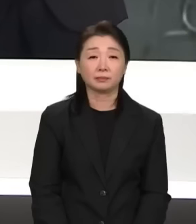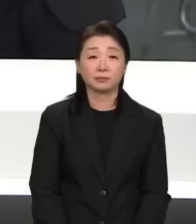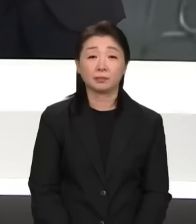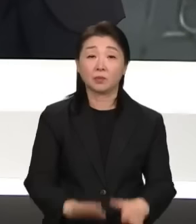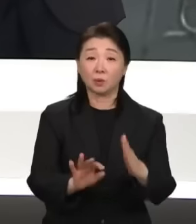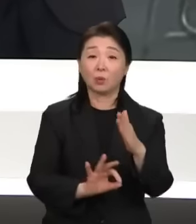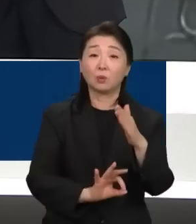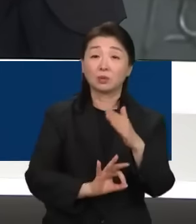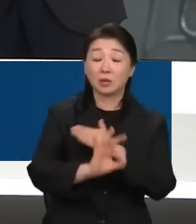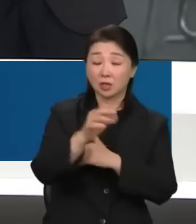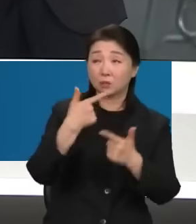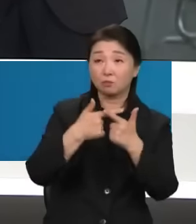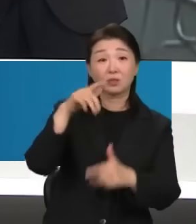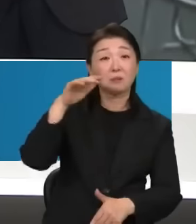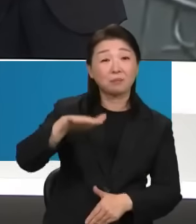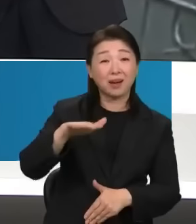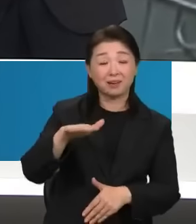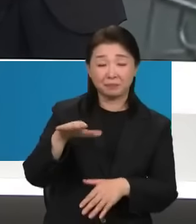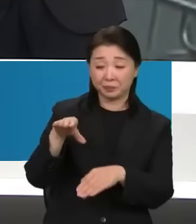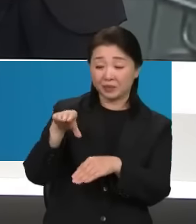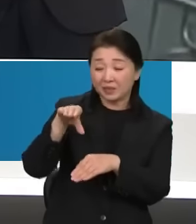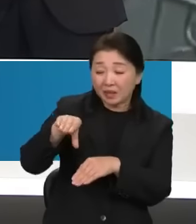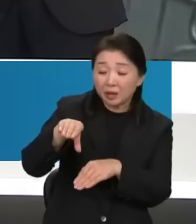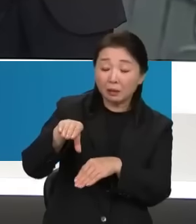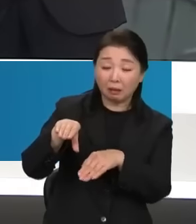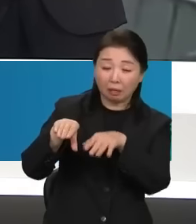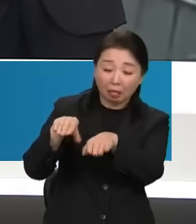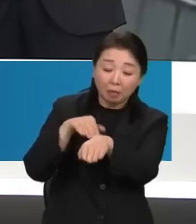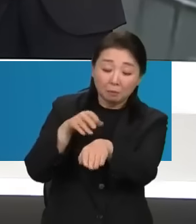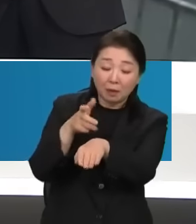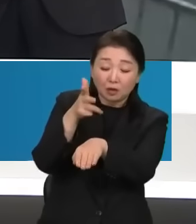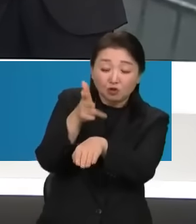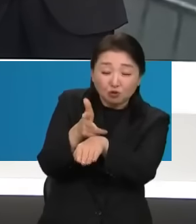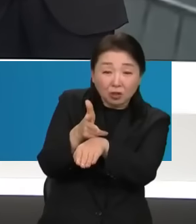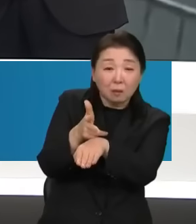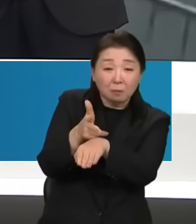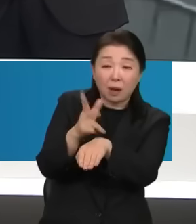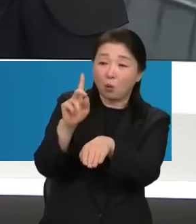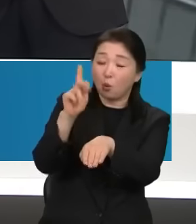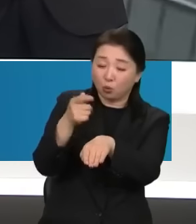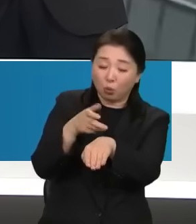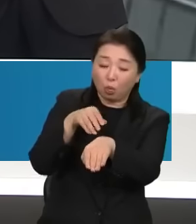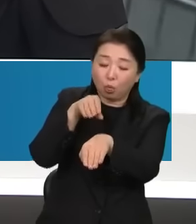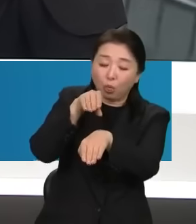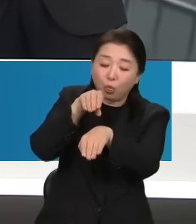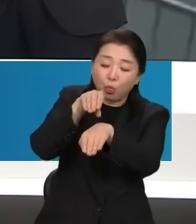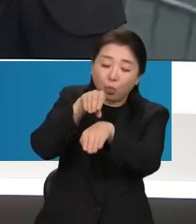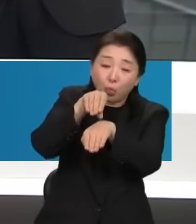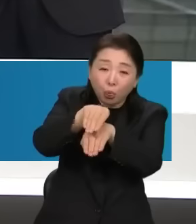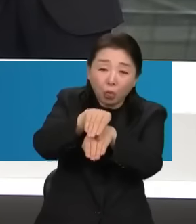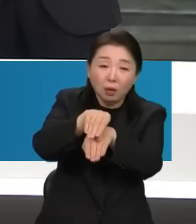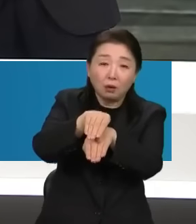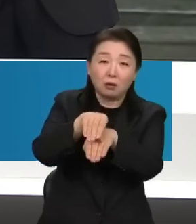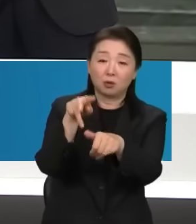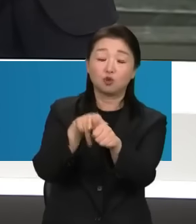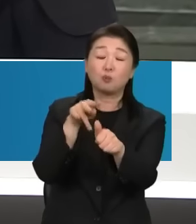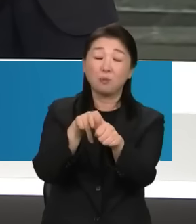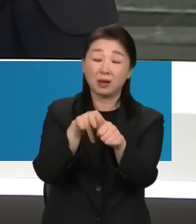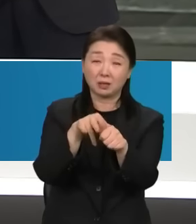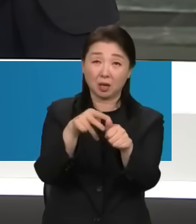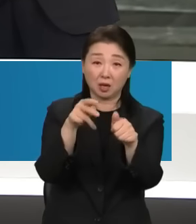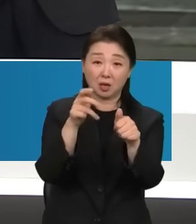오늘 아침 부산에서 내리막길에 주차된 5톤 차량이 미끄러지면서 슈퍼마켓과 공중전화 등을 잇따라 들이받는 사고가